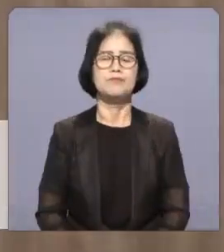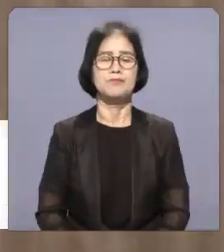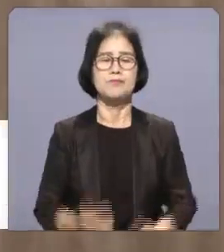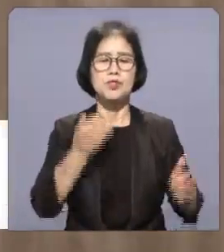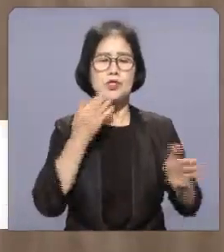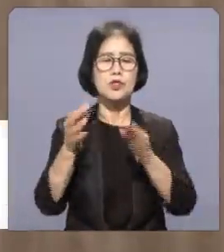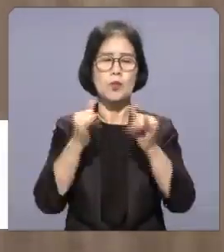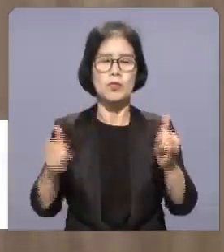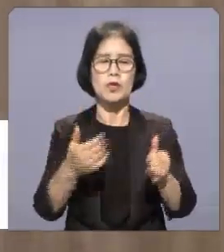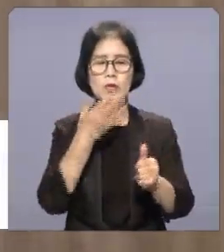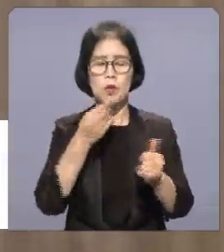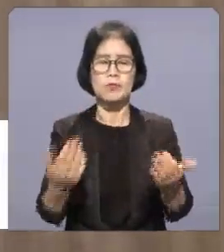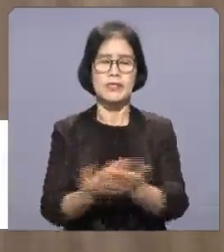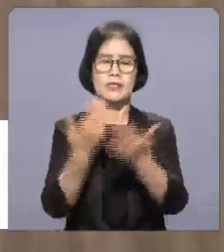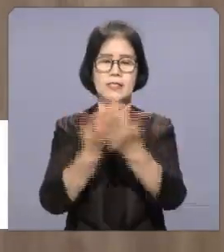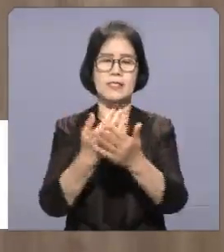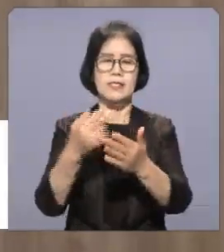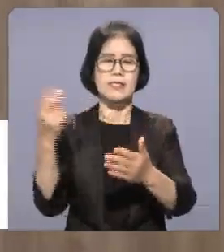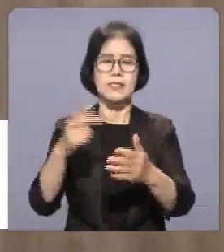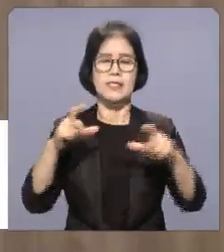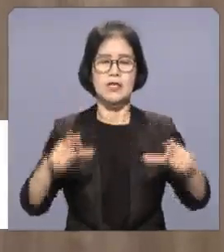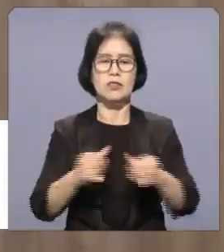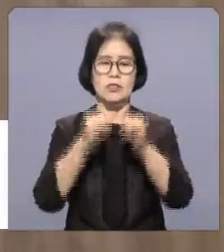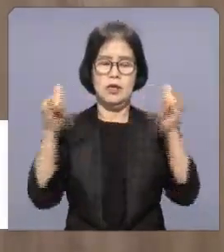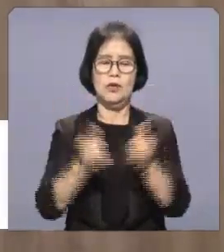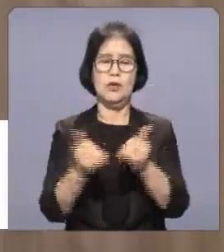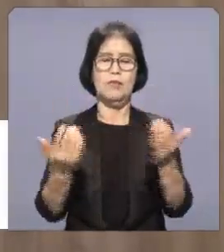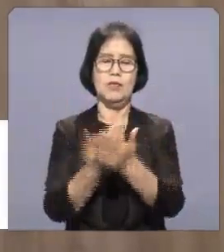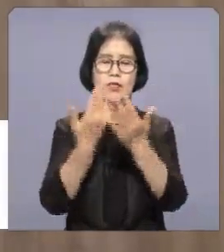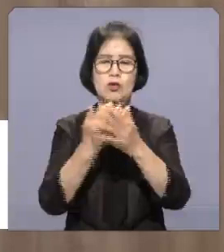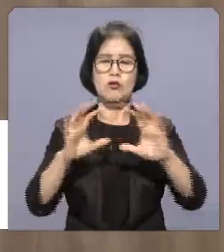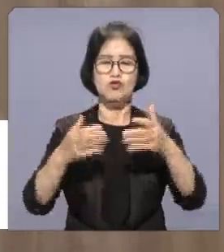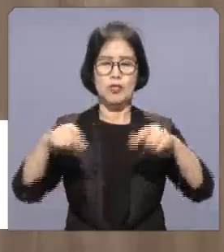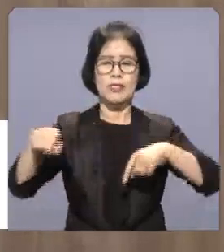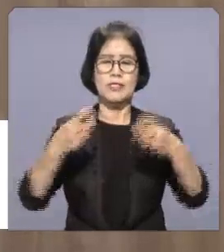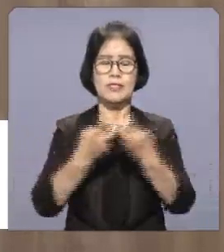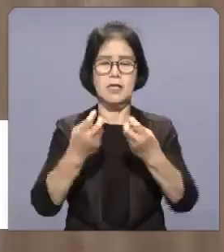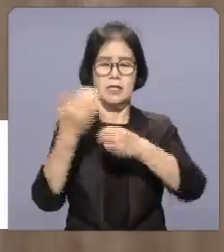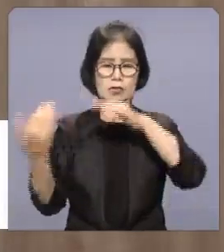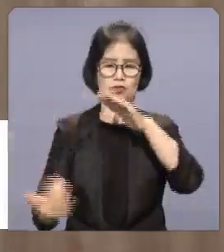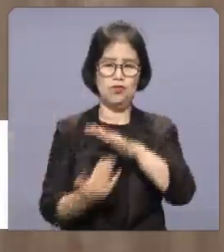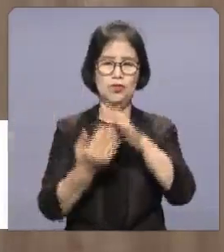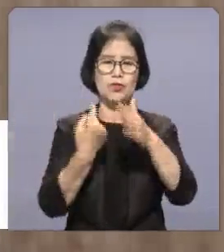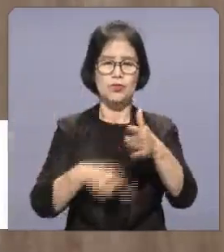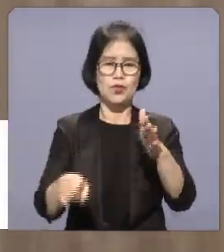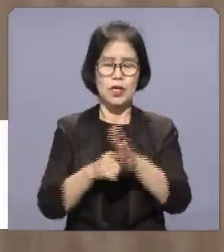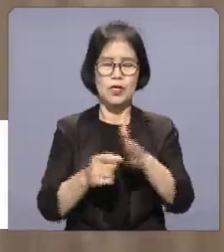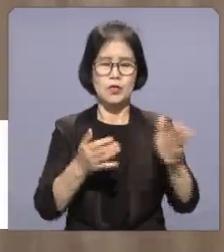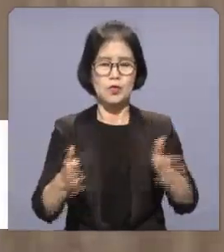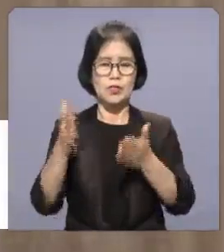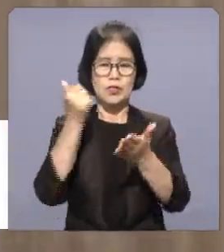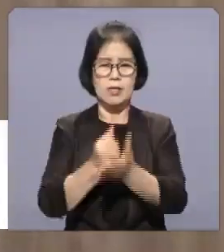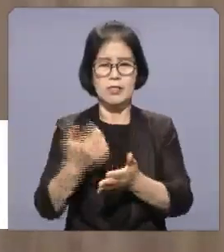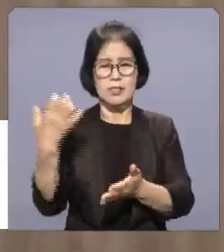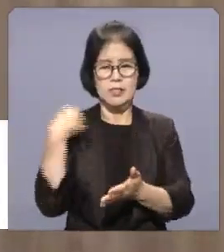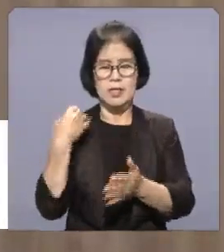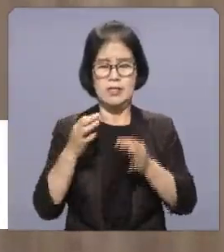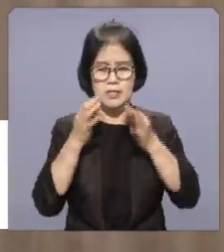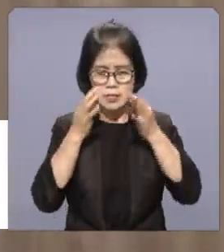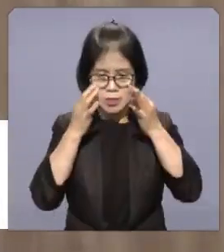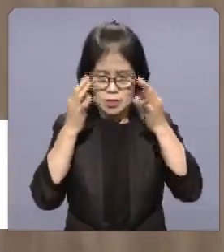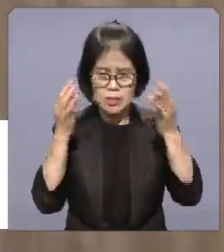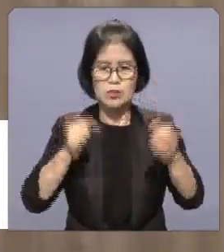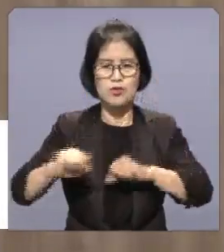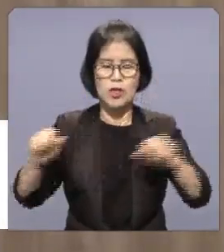도민의 복리 증진 및 지역사회의 발전과 국가시책의 구현을 위하여 도지사로서의 직책을